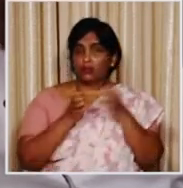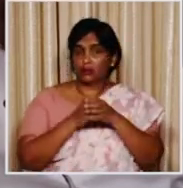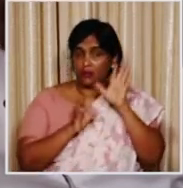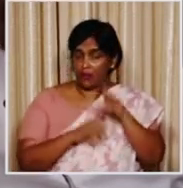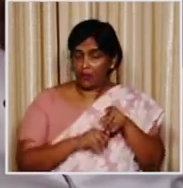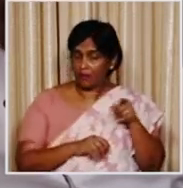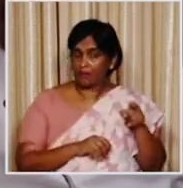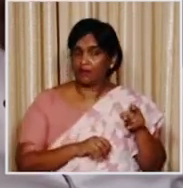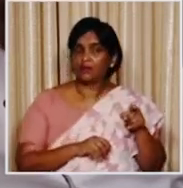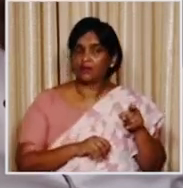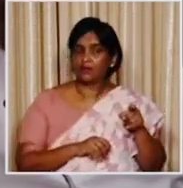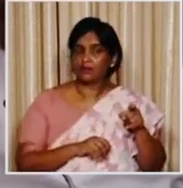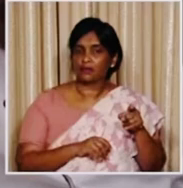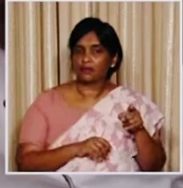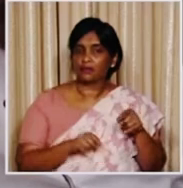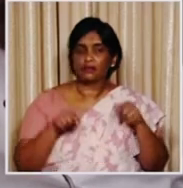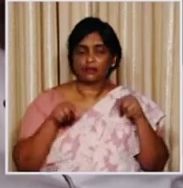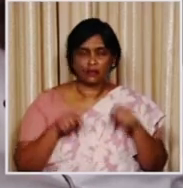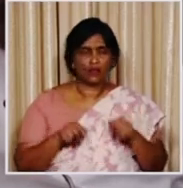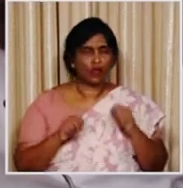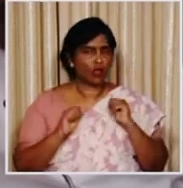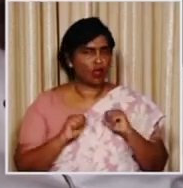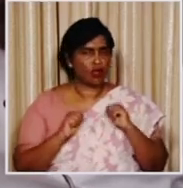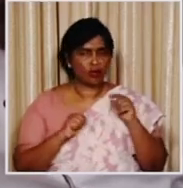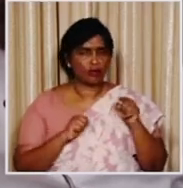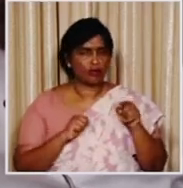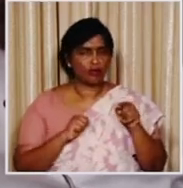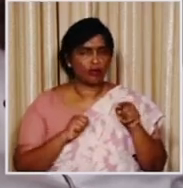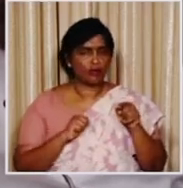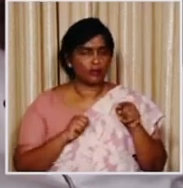සිටිද්දී දැන් කොහොමද මේ